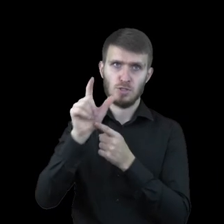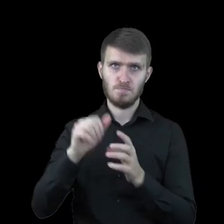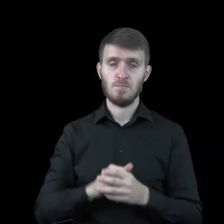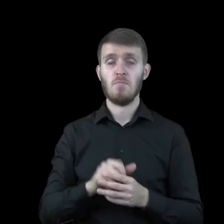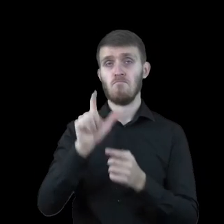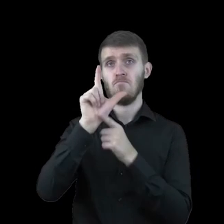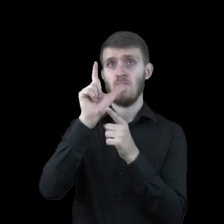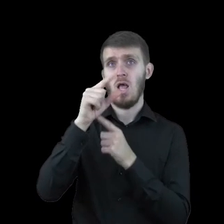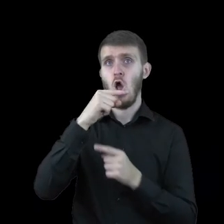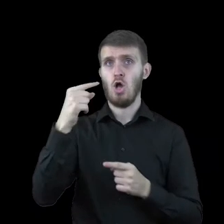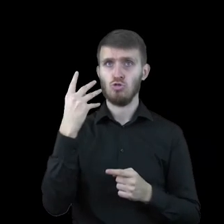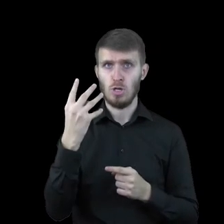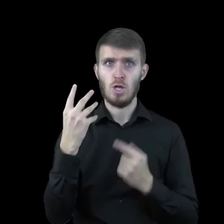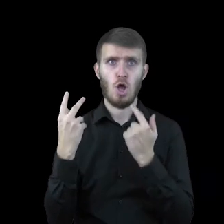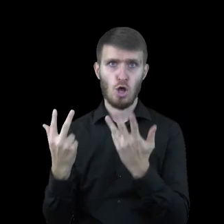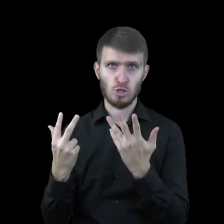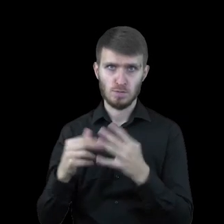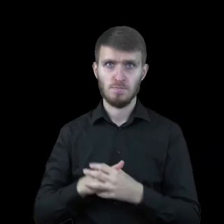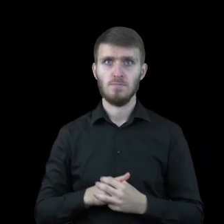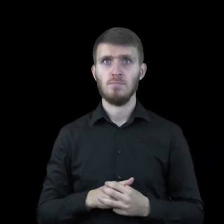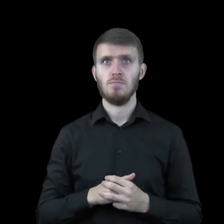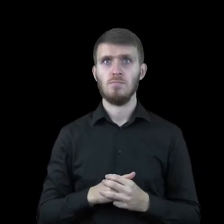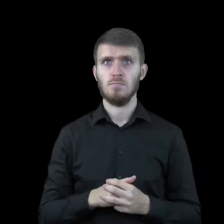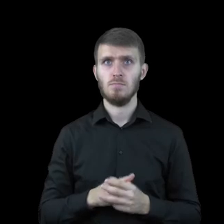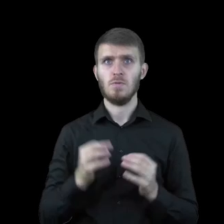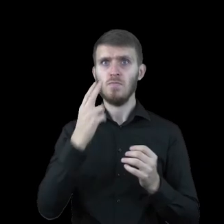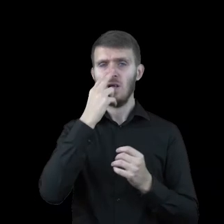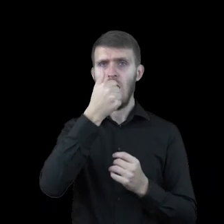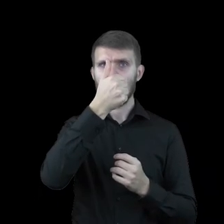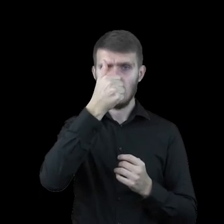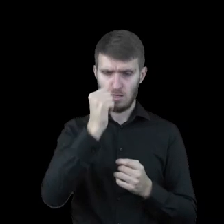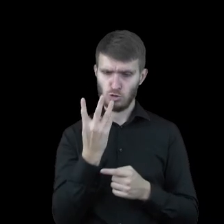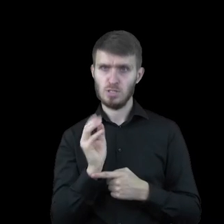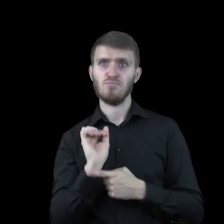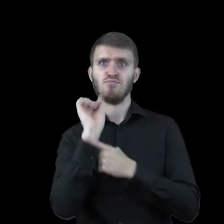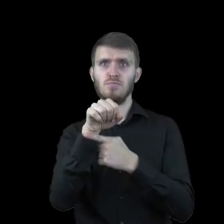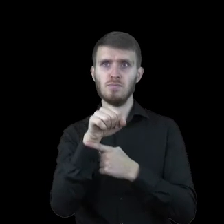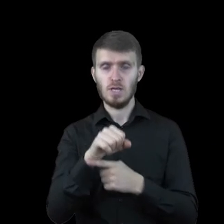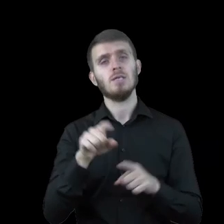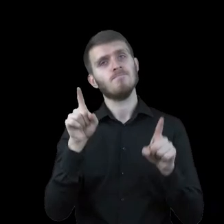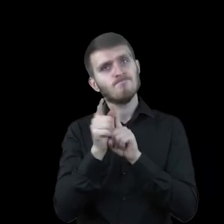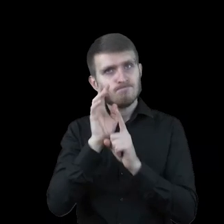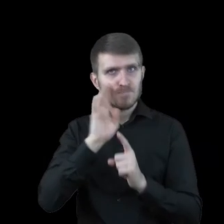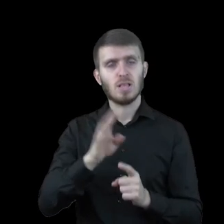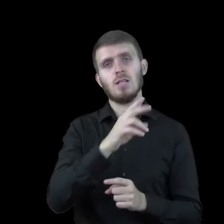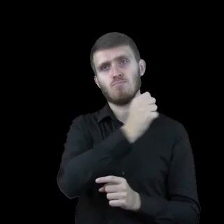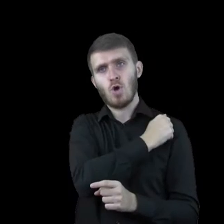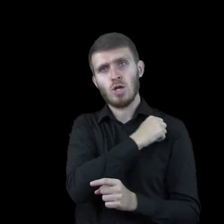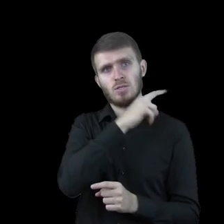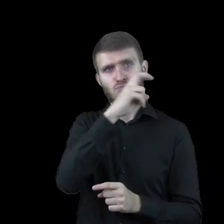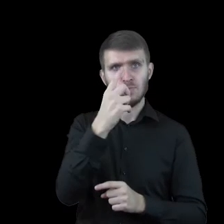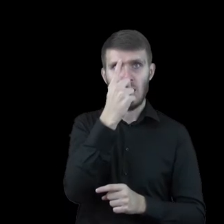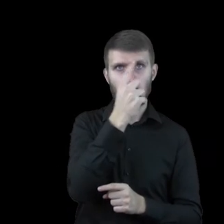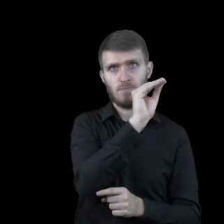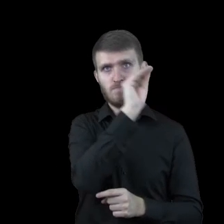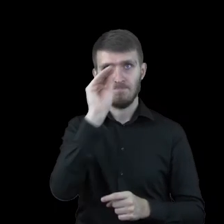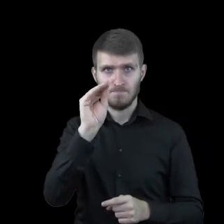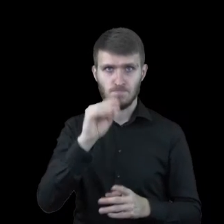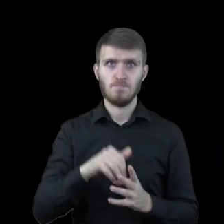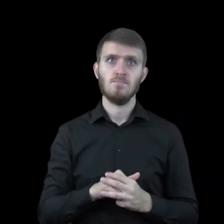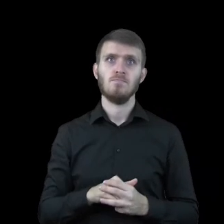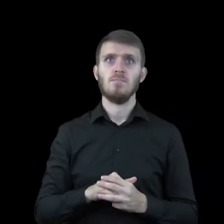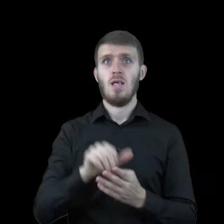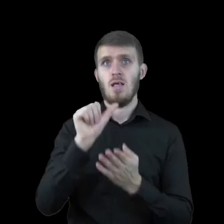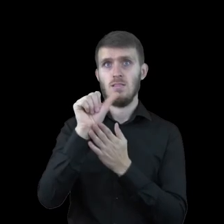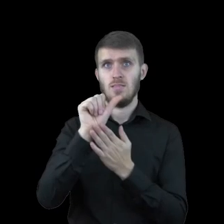I będziemy mieli tutaj 12. 12 odjąć 4 to 8. I teraz widzimy, że 1 jest mniejsze